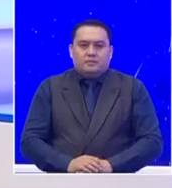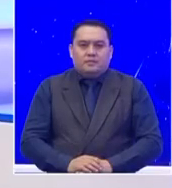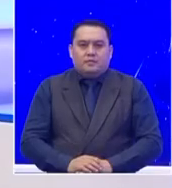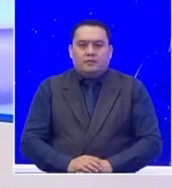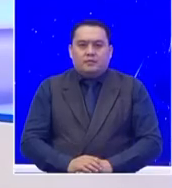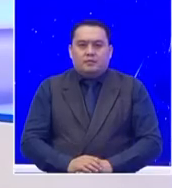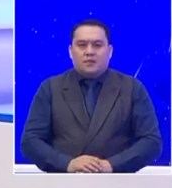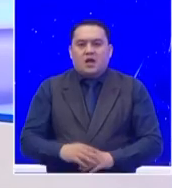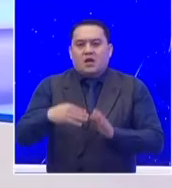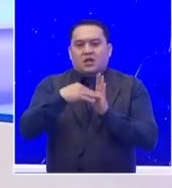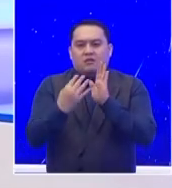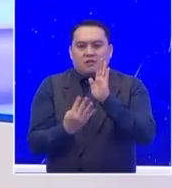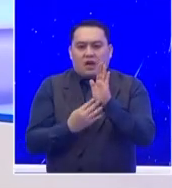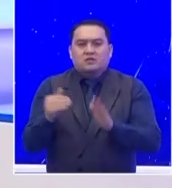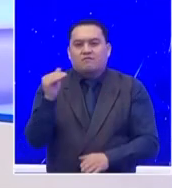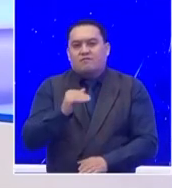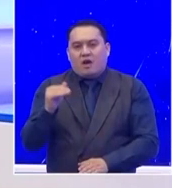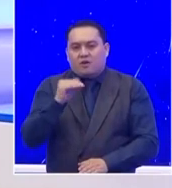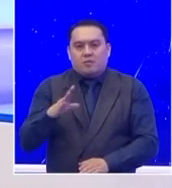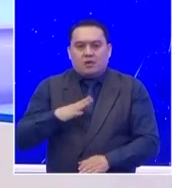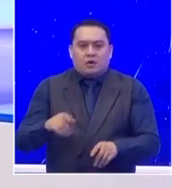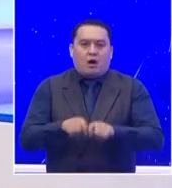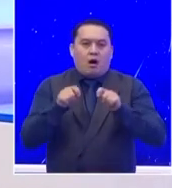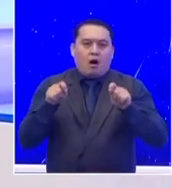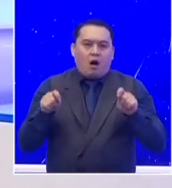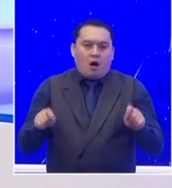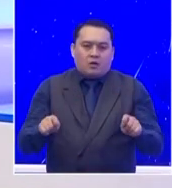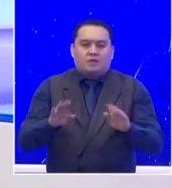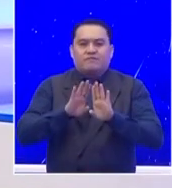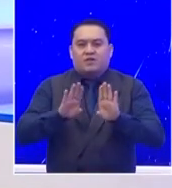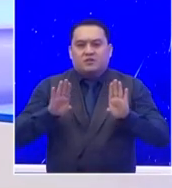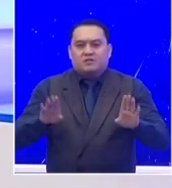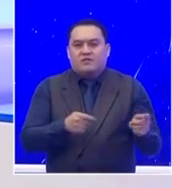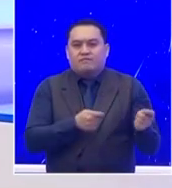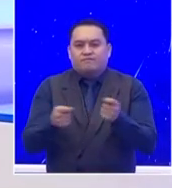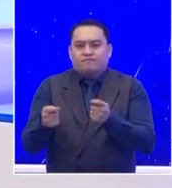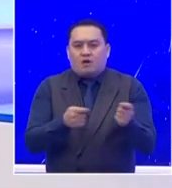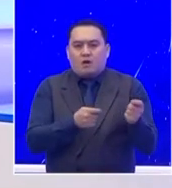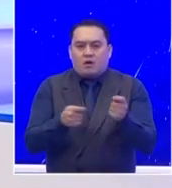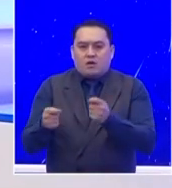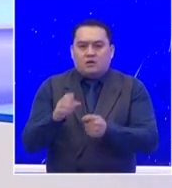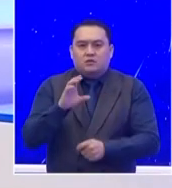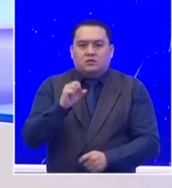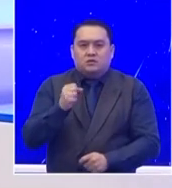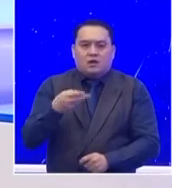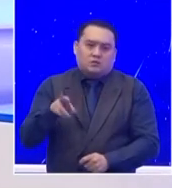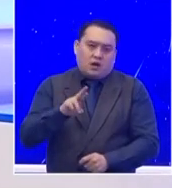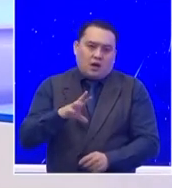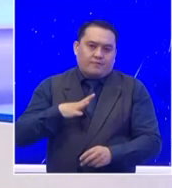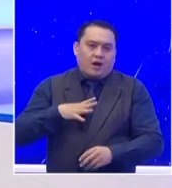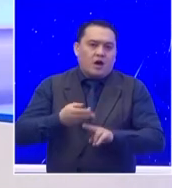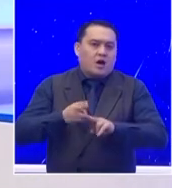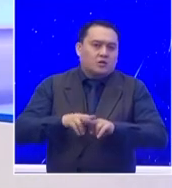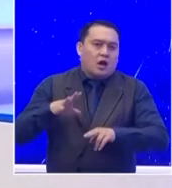Музей на колесах. 19 февраля состоялось торжественное открытие передвижной выставки «Сакская цивилизация Великой